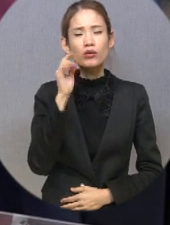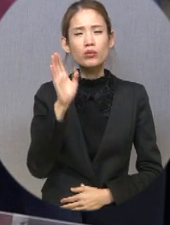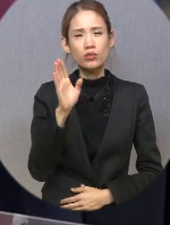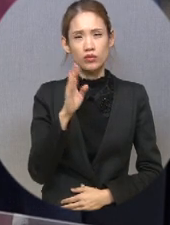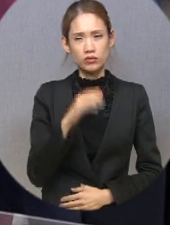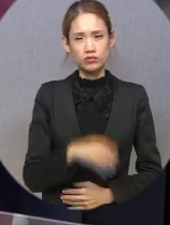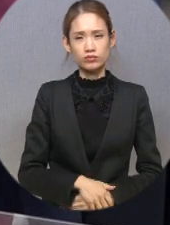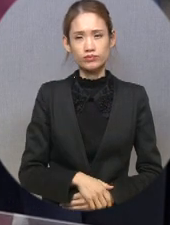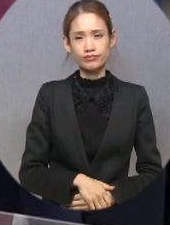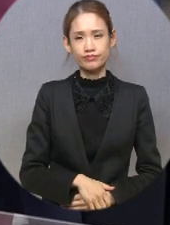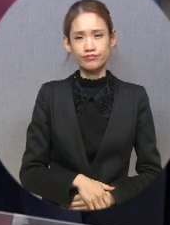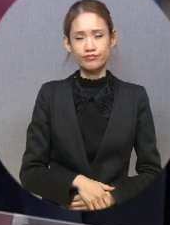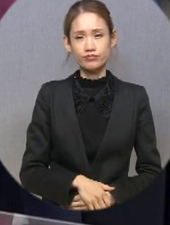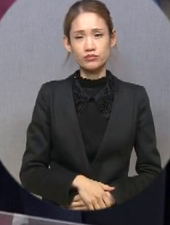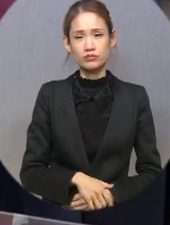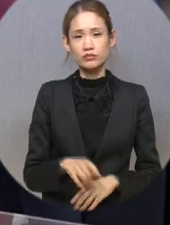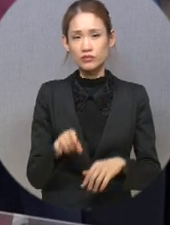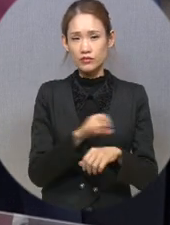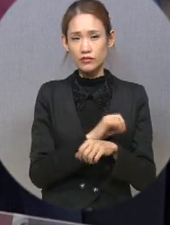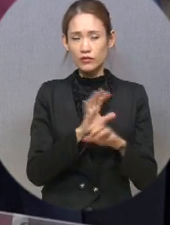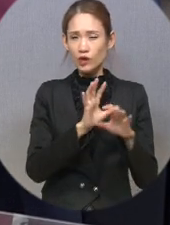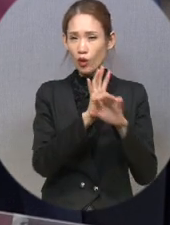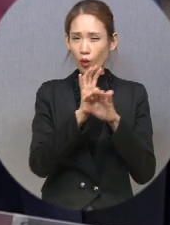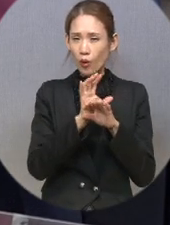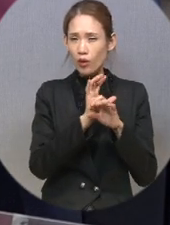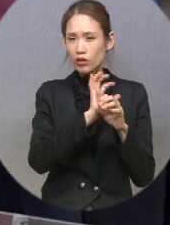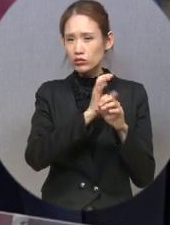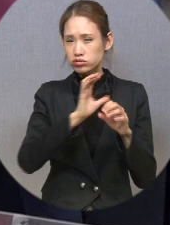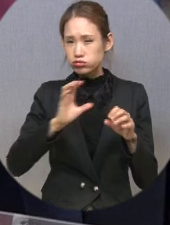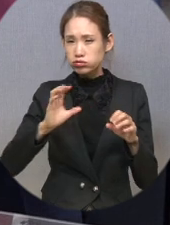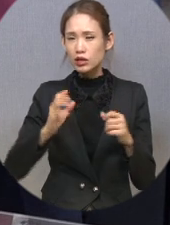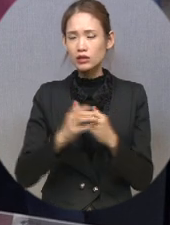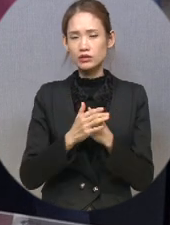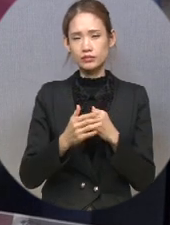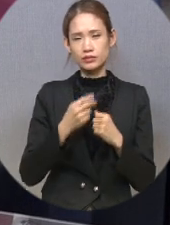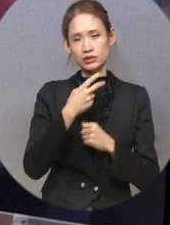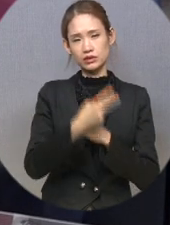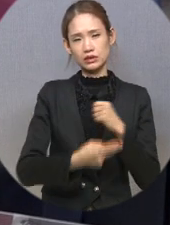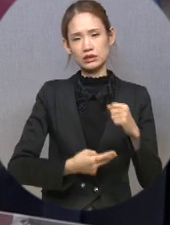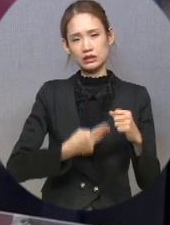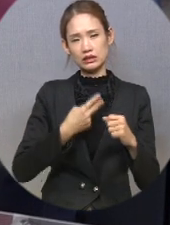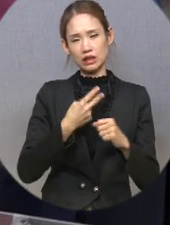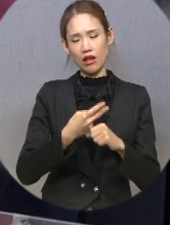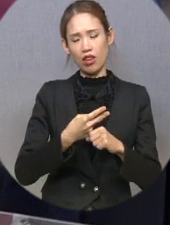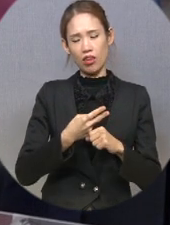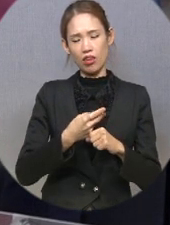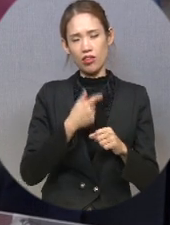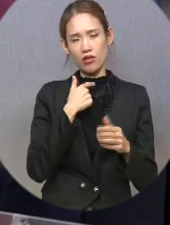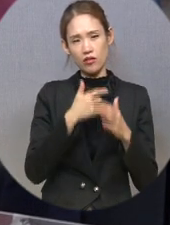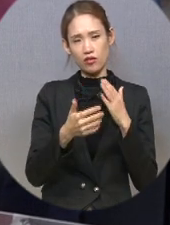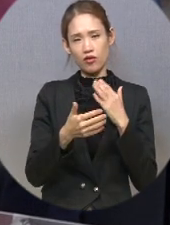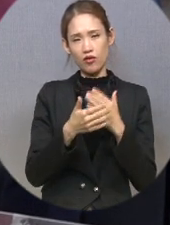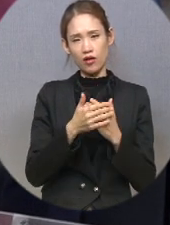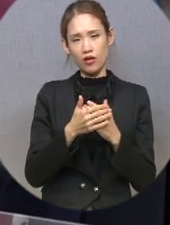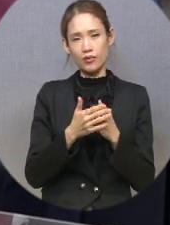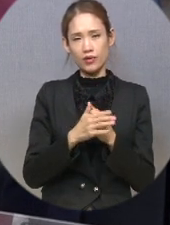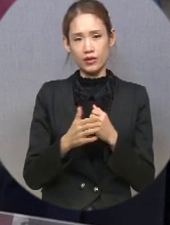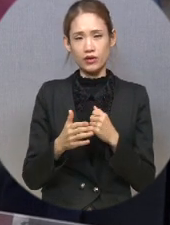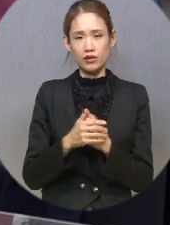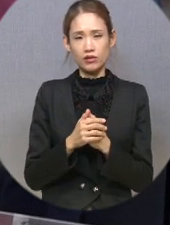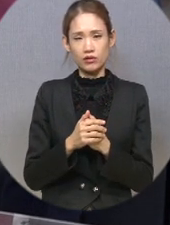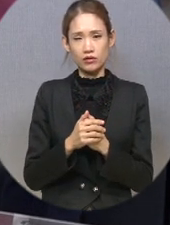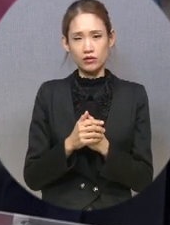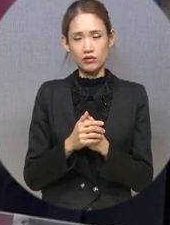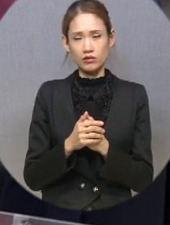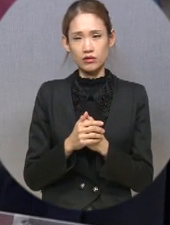아니고 특히 코로나로 한 2년여를 우리가 겪어오다 보니까 어려움을 겪다 보니까